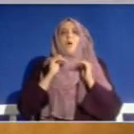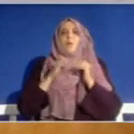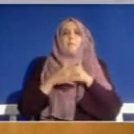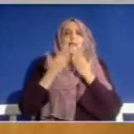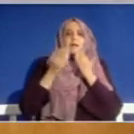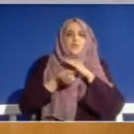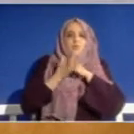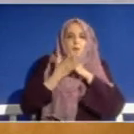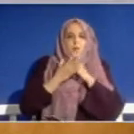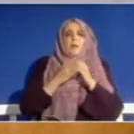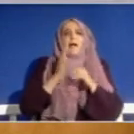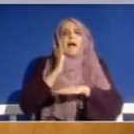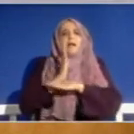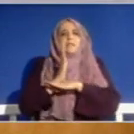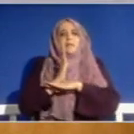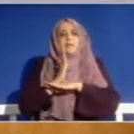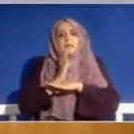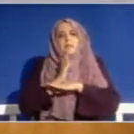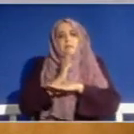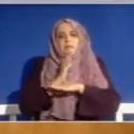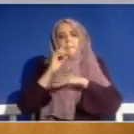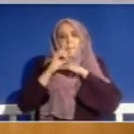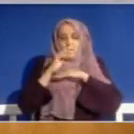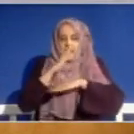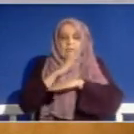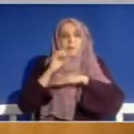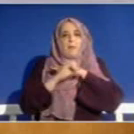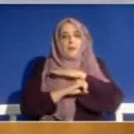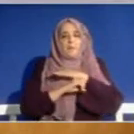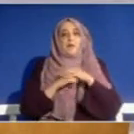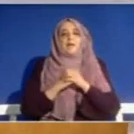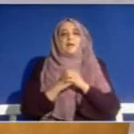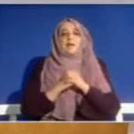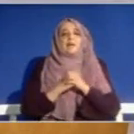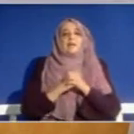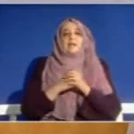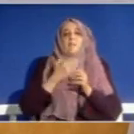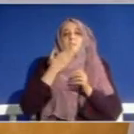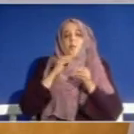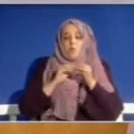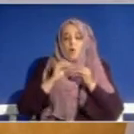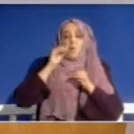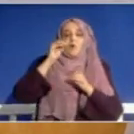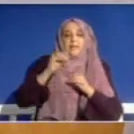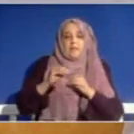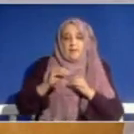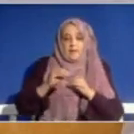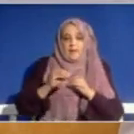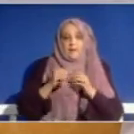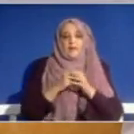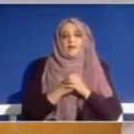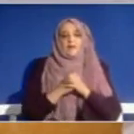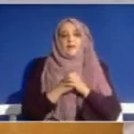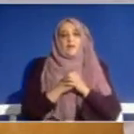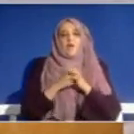ولا بين العصر والمغرب ولا عند الهاجرة صادف آية السجدة يؤجل السجود لها إلى